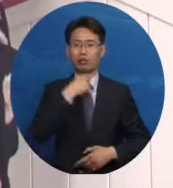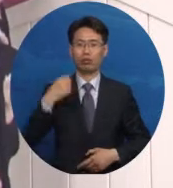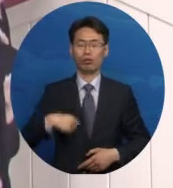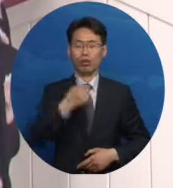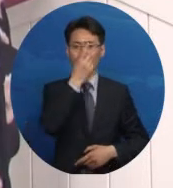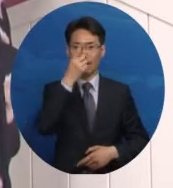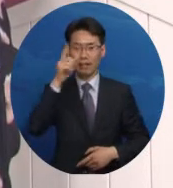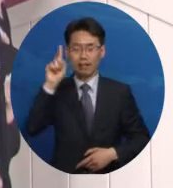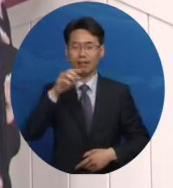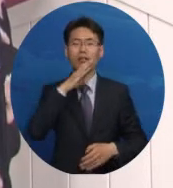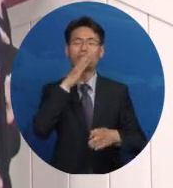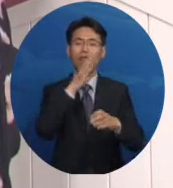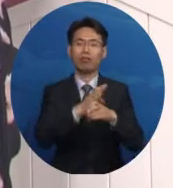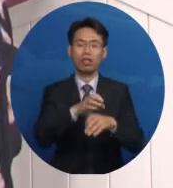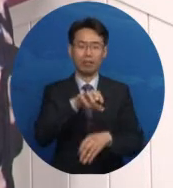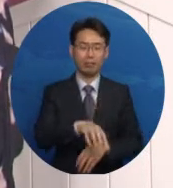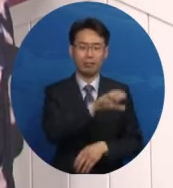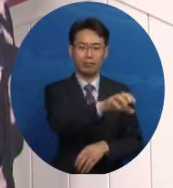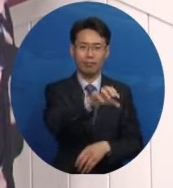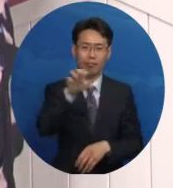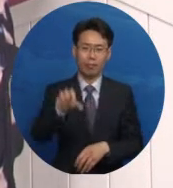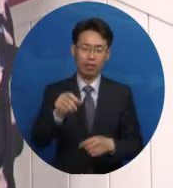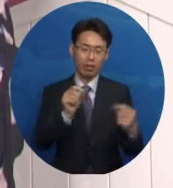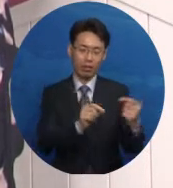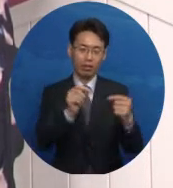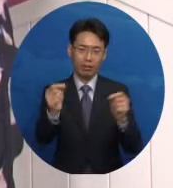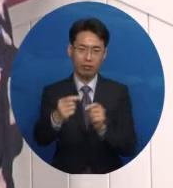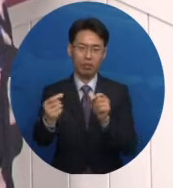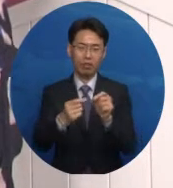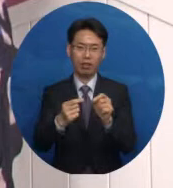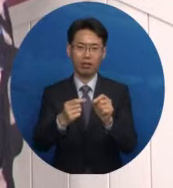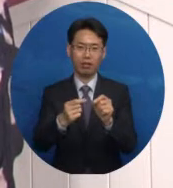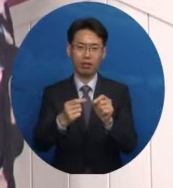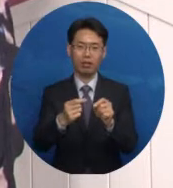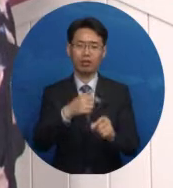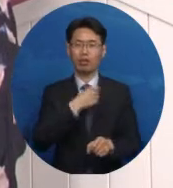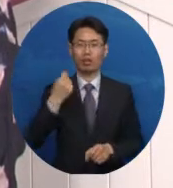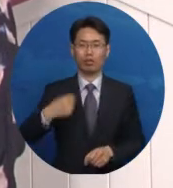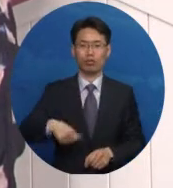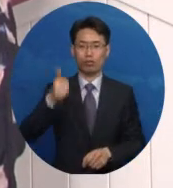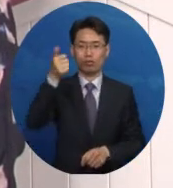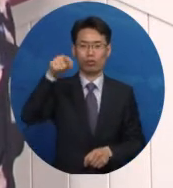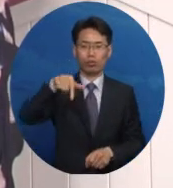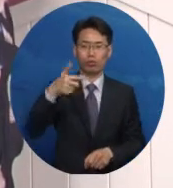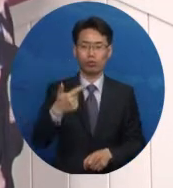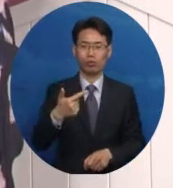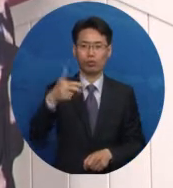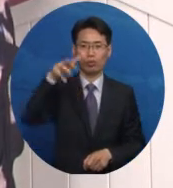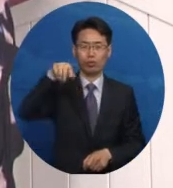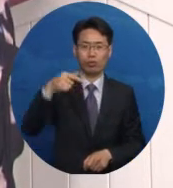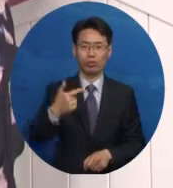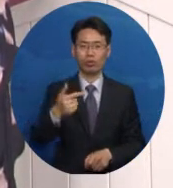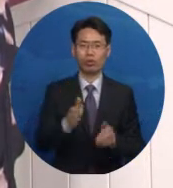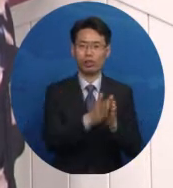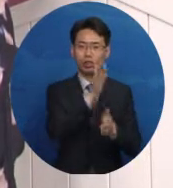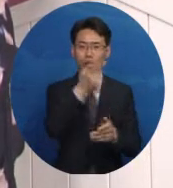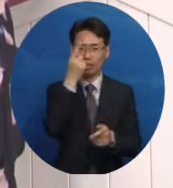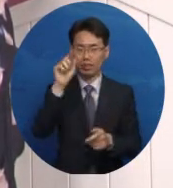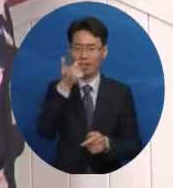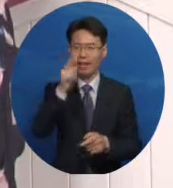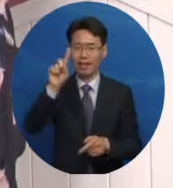중국과 러시아, 북한 3개국 접경 지역에 위치해 황금의 삼각주로 불리는 중국 훈춘시와 러시아